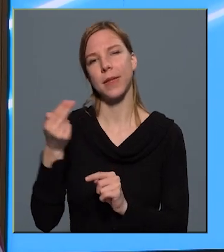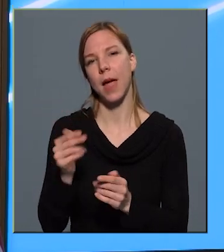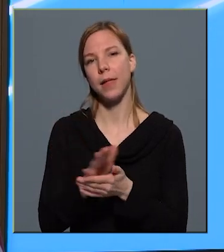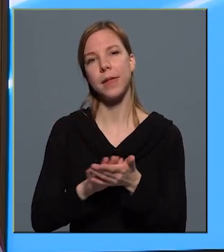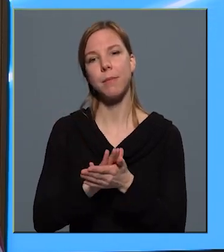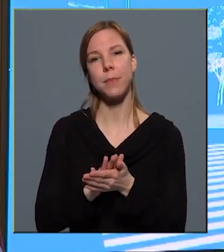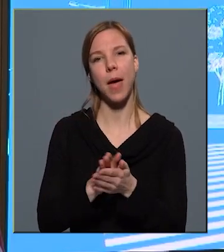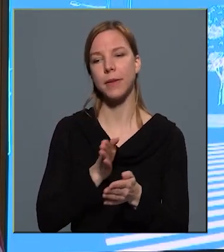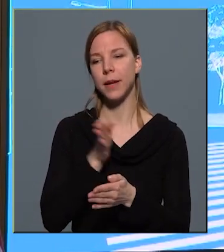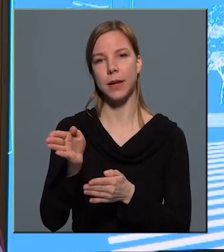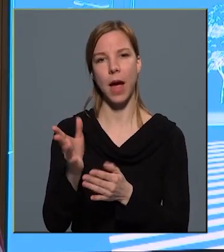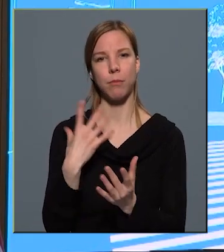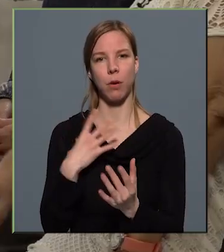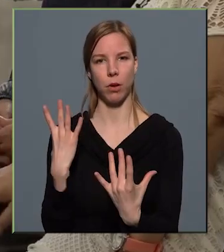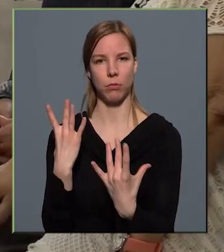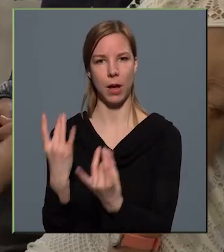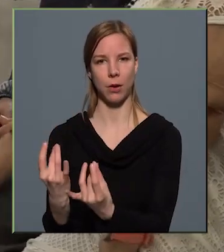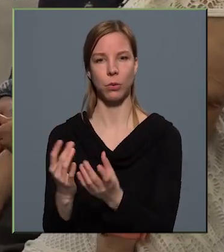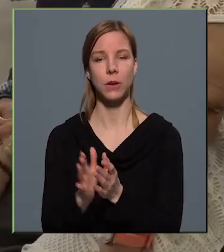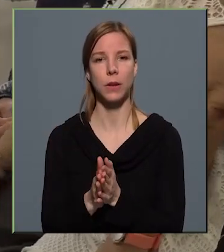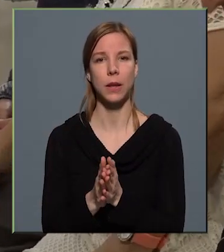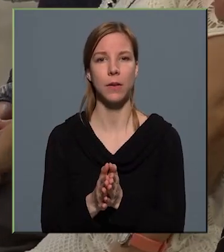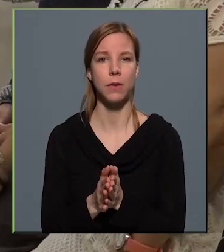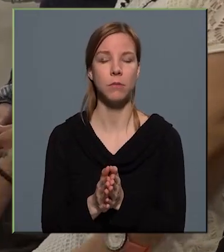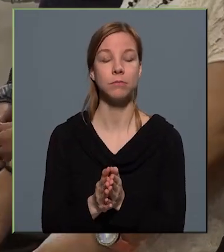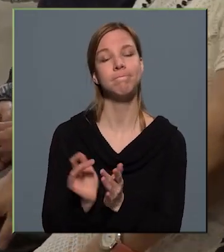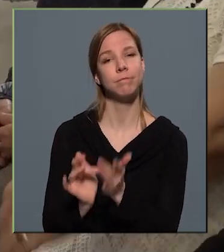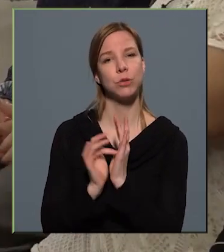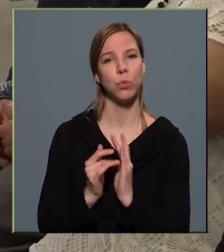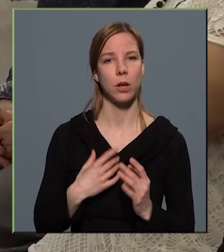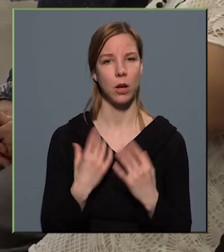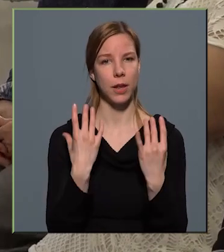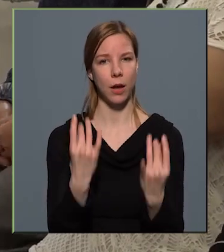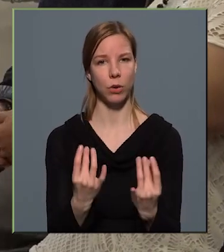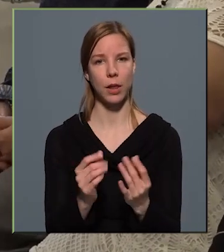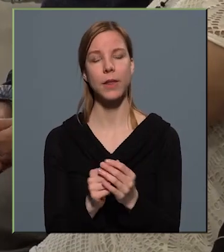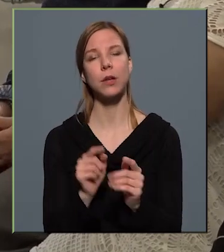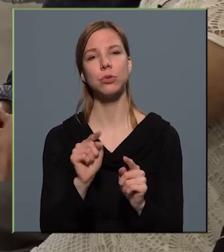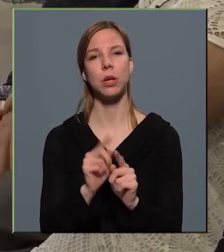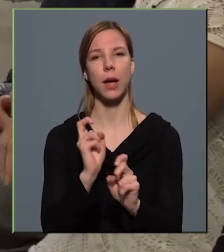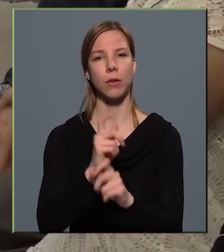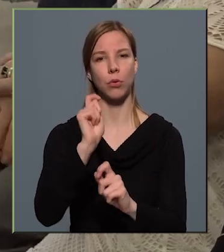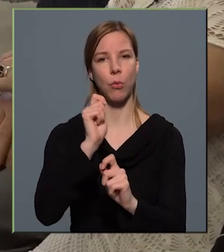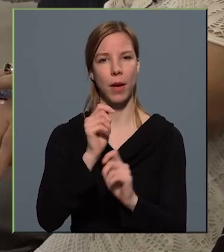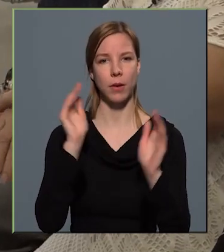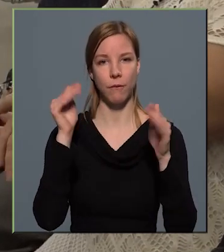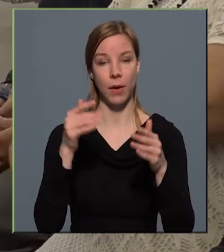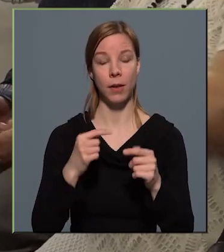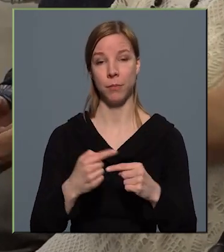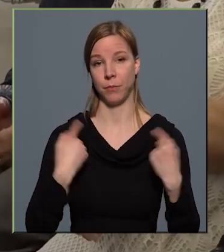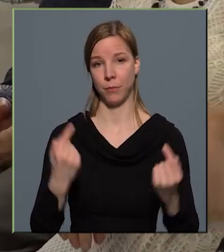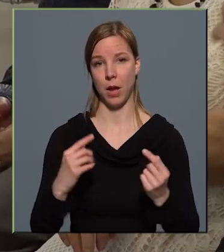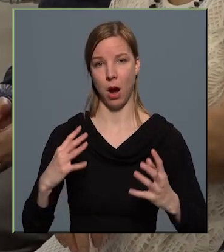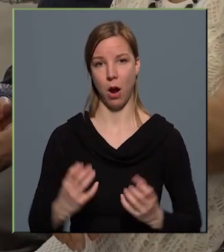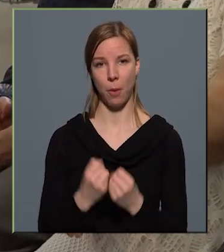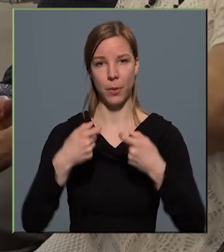mi elkötelezettek, és mutatja az elkötelezettségünket Kőbánya iránt az is, hogy alapító tagjai vagyunk a